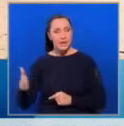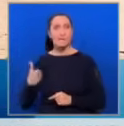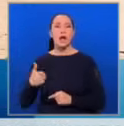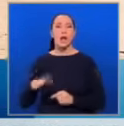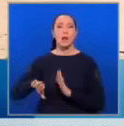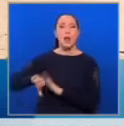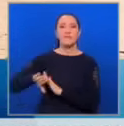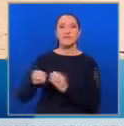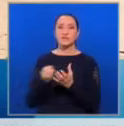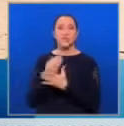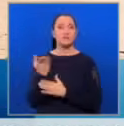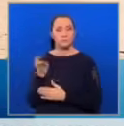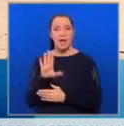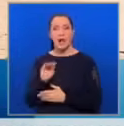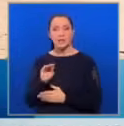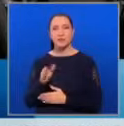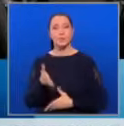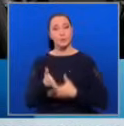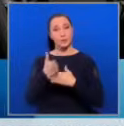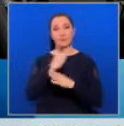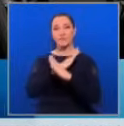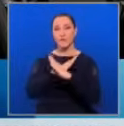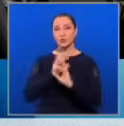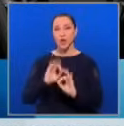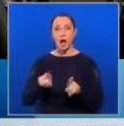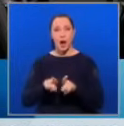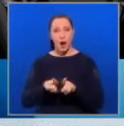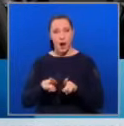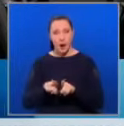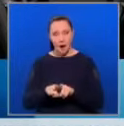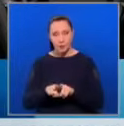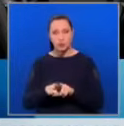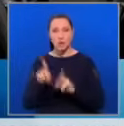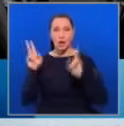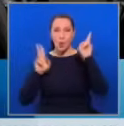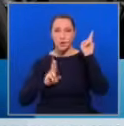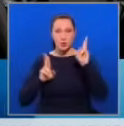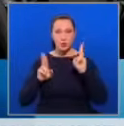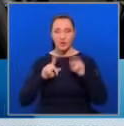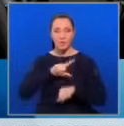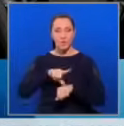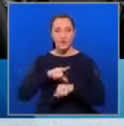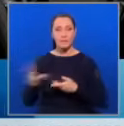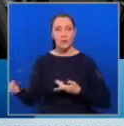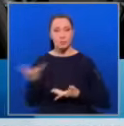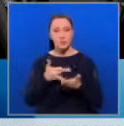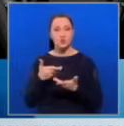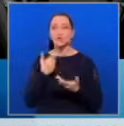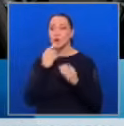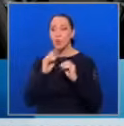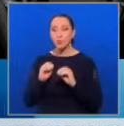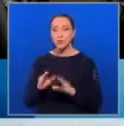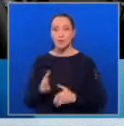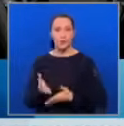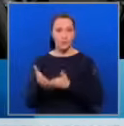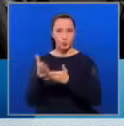възраждани които заявиха че ще подкрепят ветото така както са гласували и по време на обсъждането за отпускането